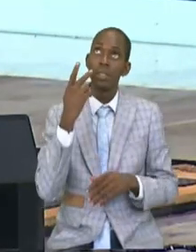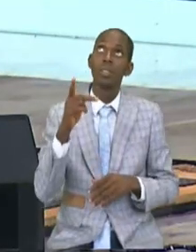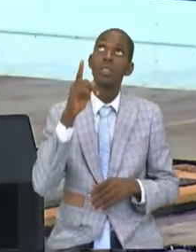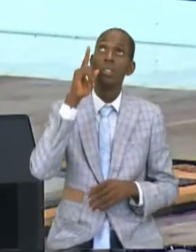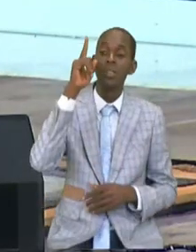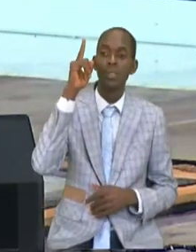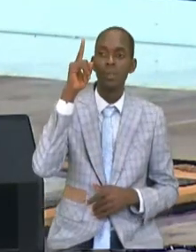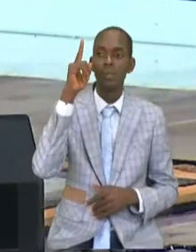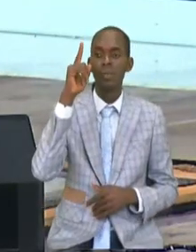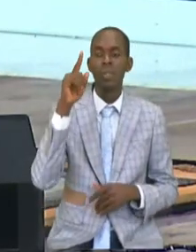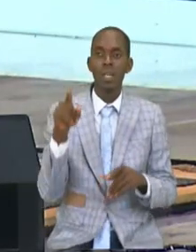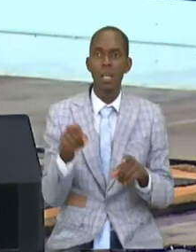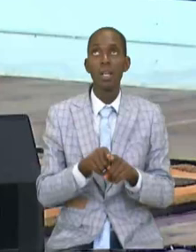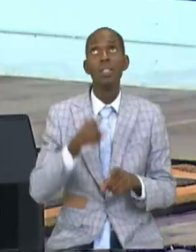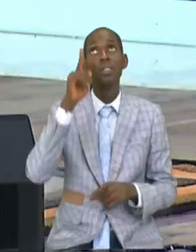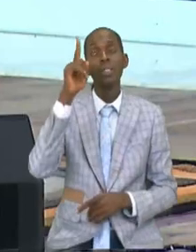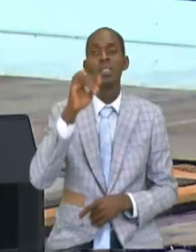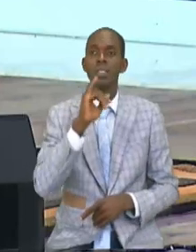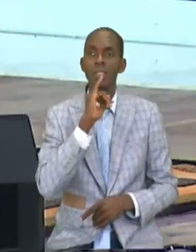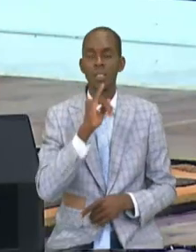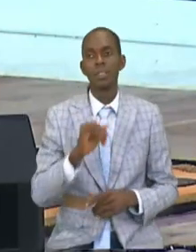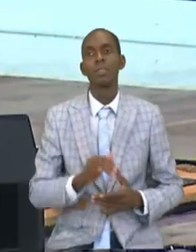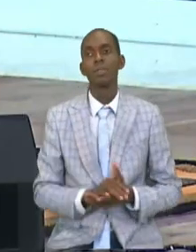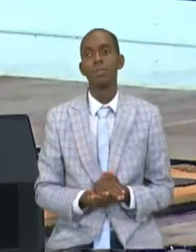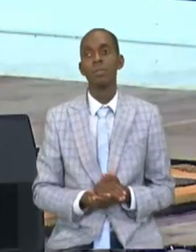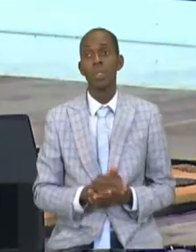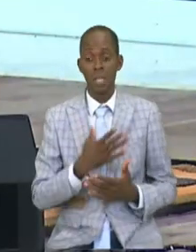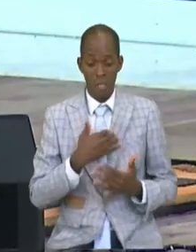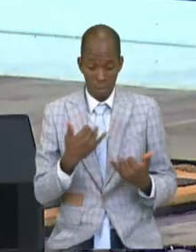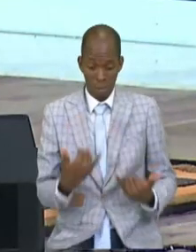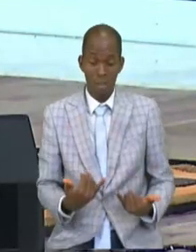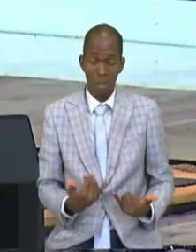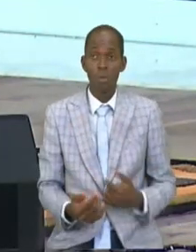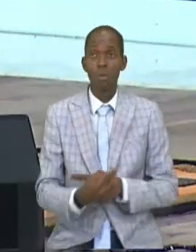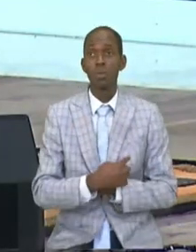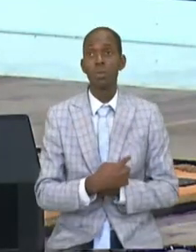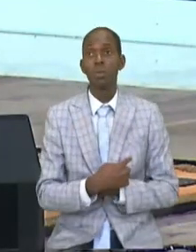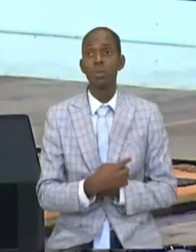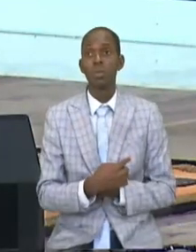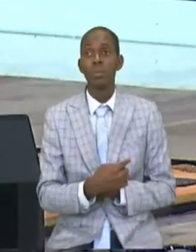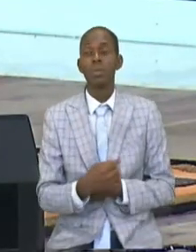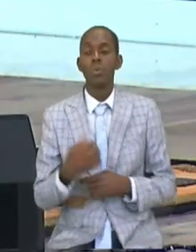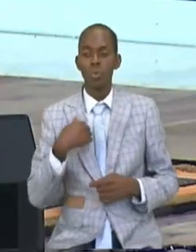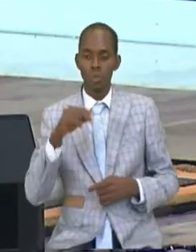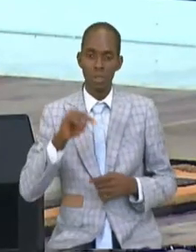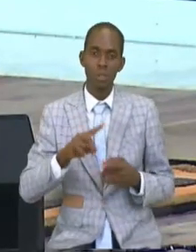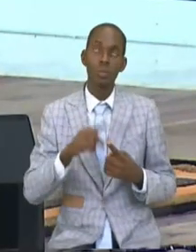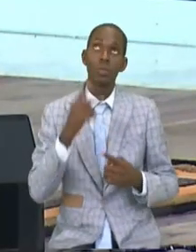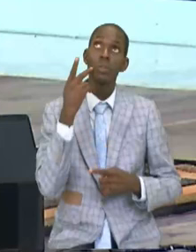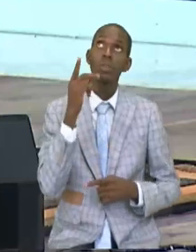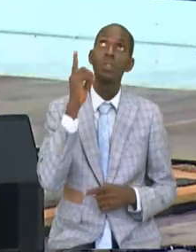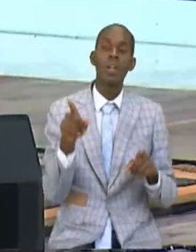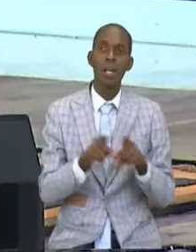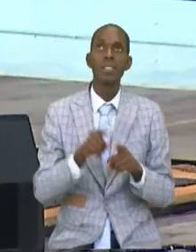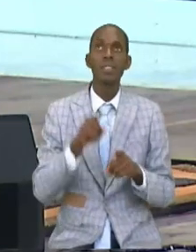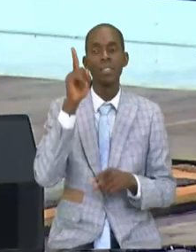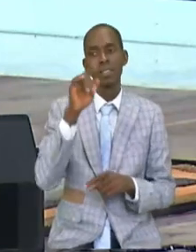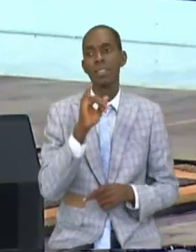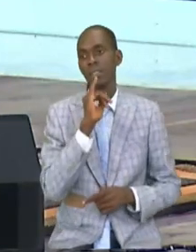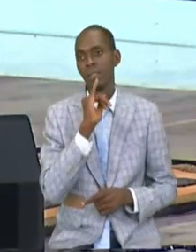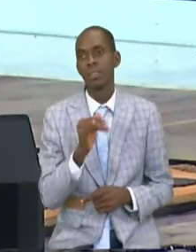Nous le verrons tel qu'il est. Même aujourd'hui, vous devez le voir tel qu'il